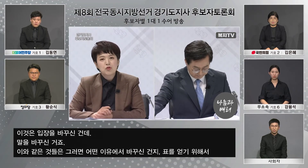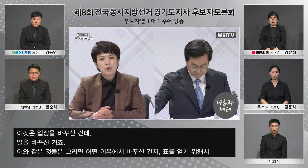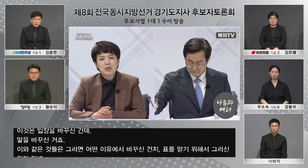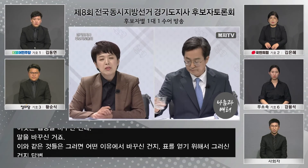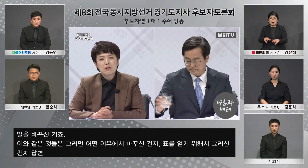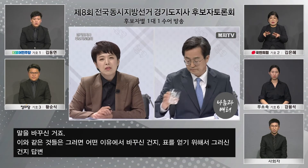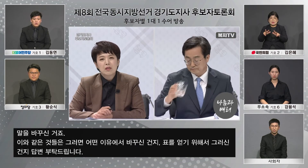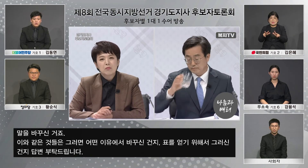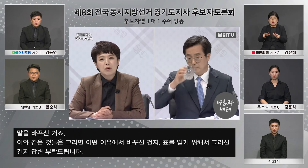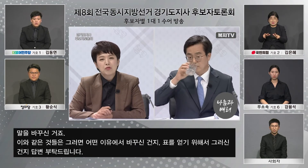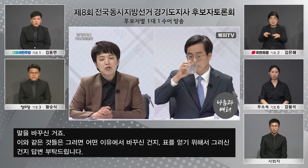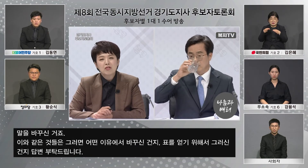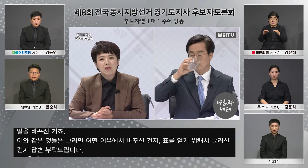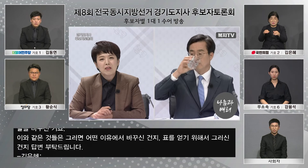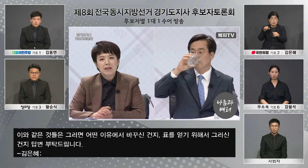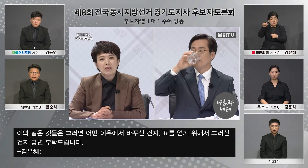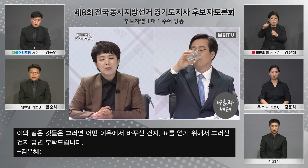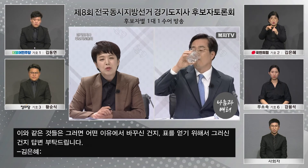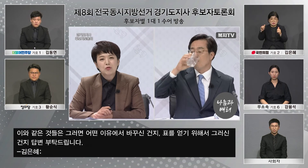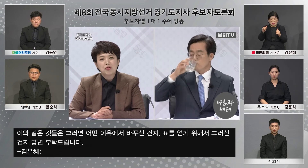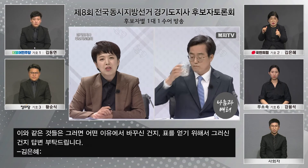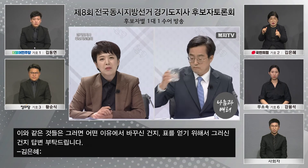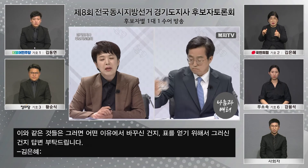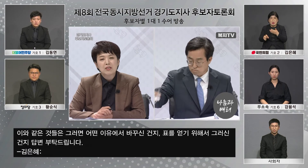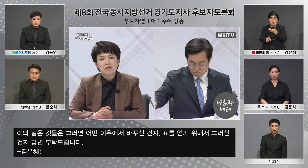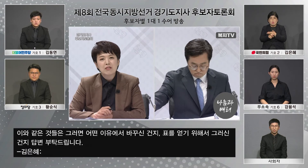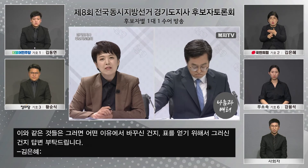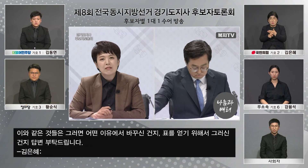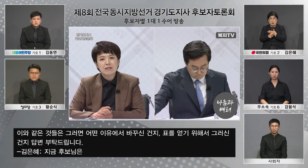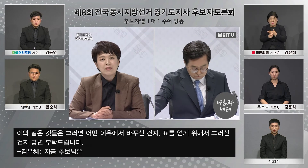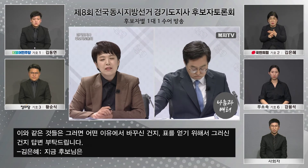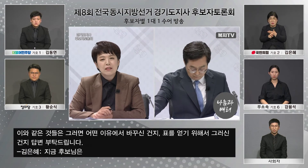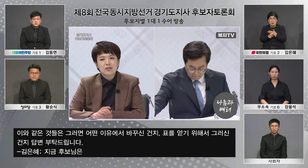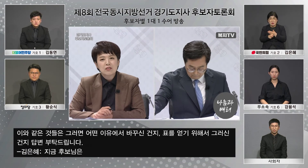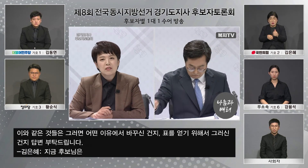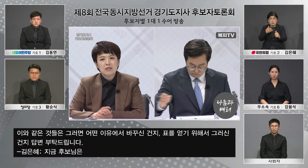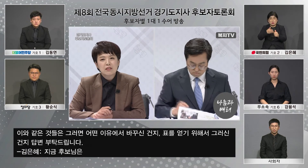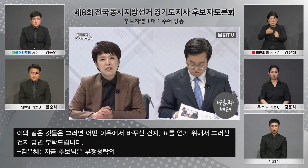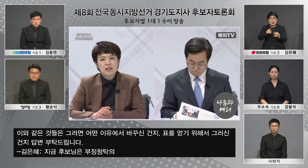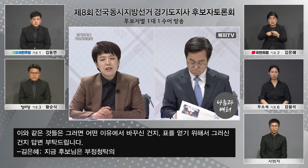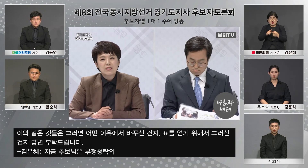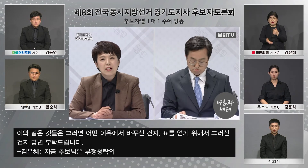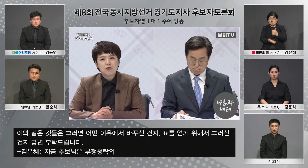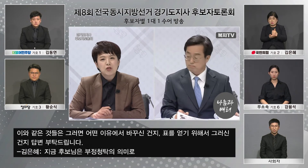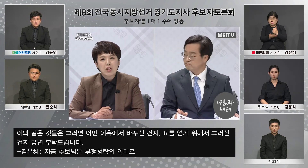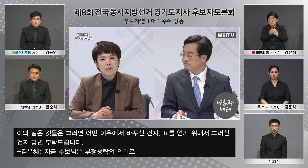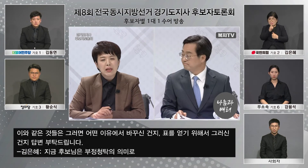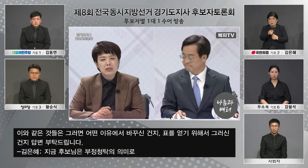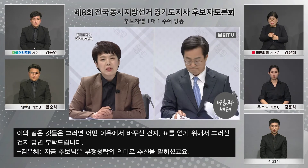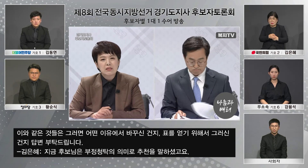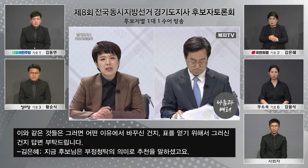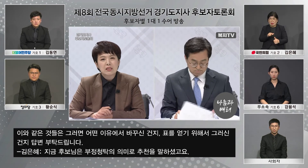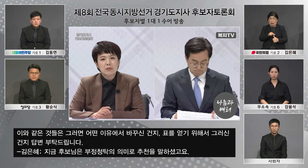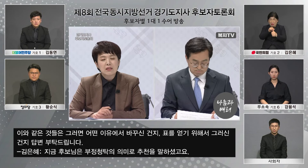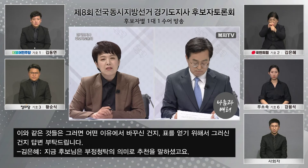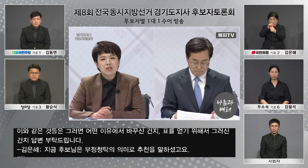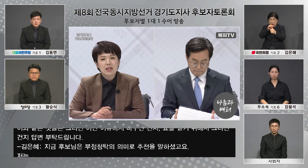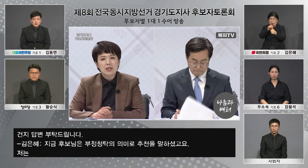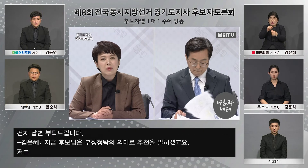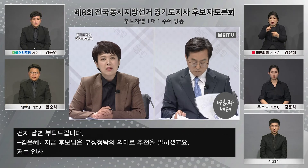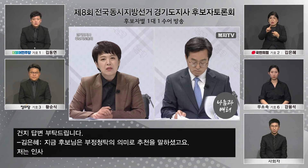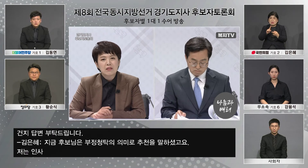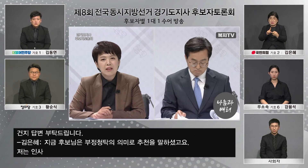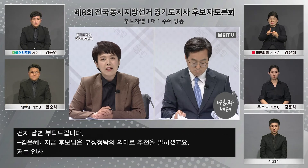지금 후보님은 부정 청탁의 의미로 추천을 말하셨고요. 저는 인사 규정에 맞으면 쓰겠지만